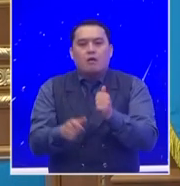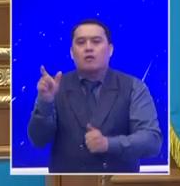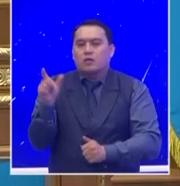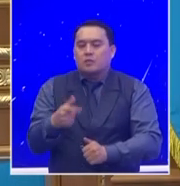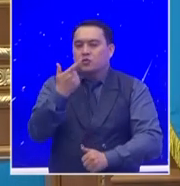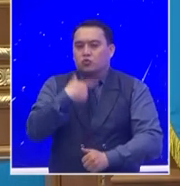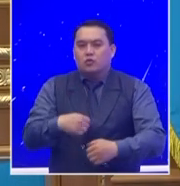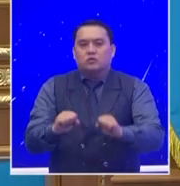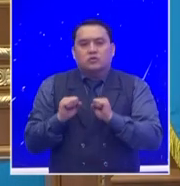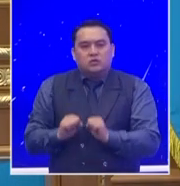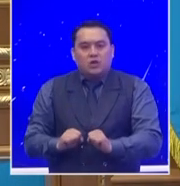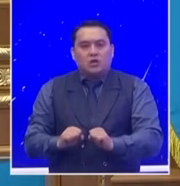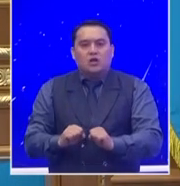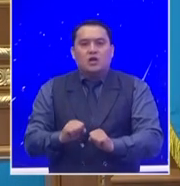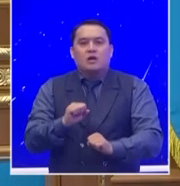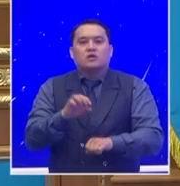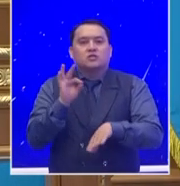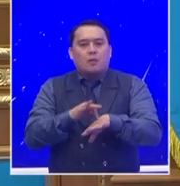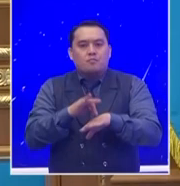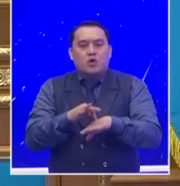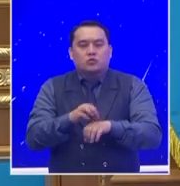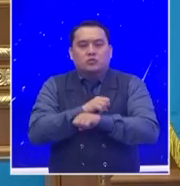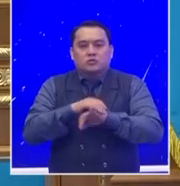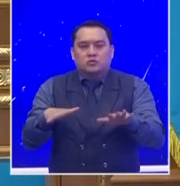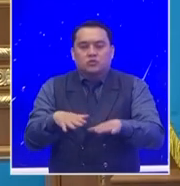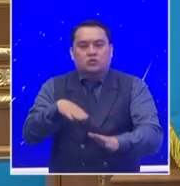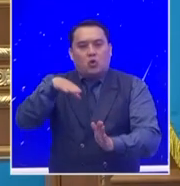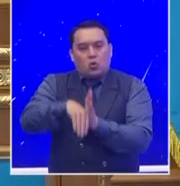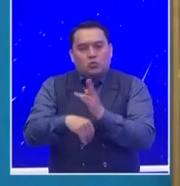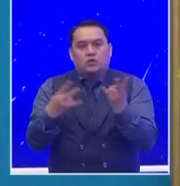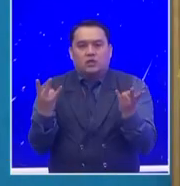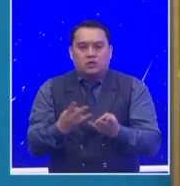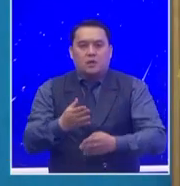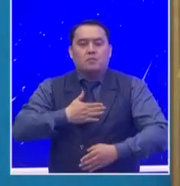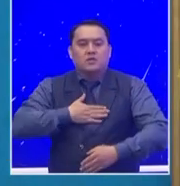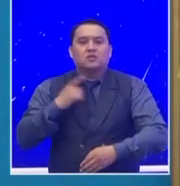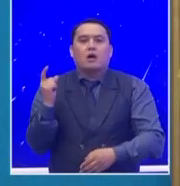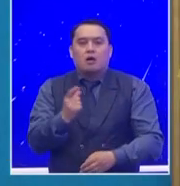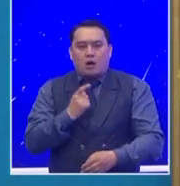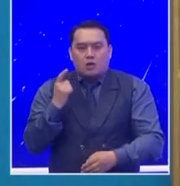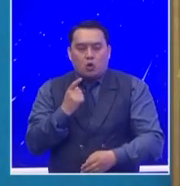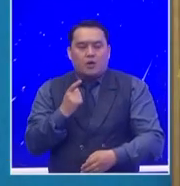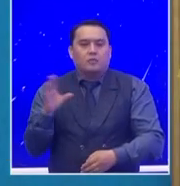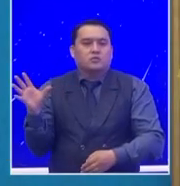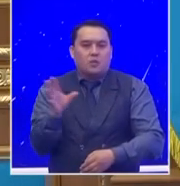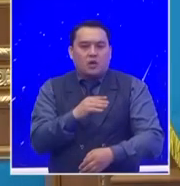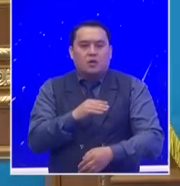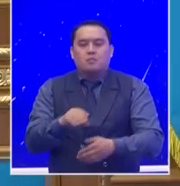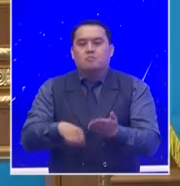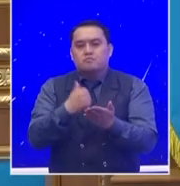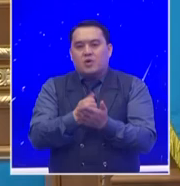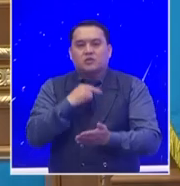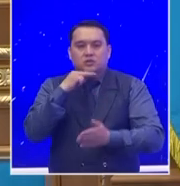барынша сақтанып, вирустың таралмауына атсалысуы қажет. Біз экономикалық жағдайды басты